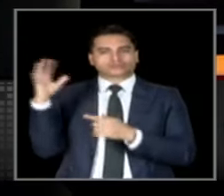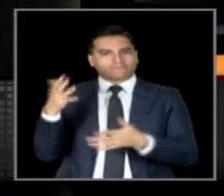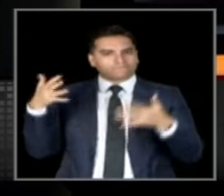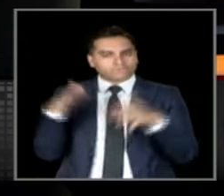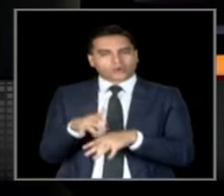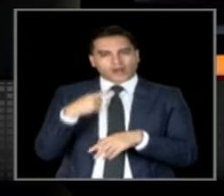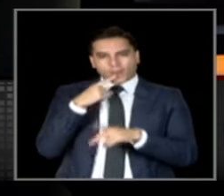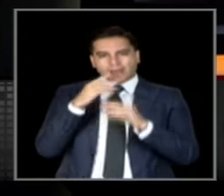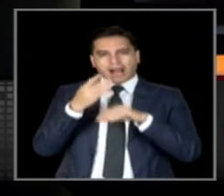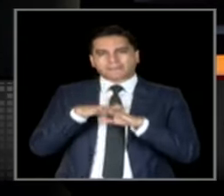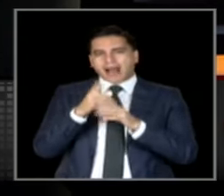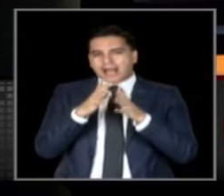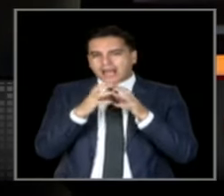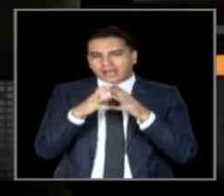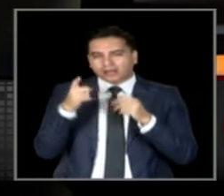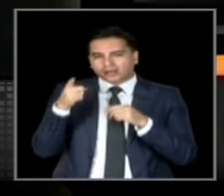بتكلم